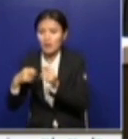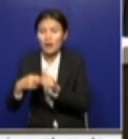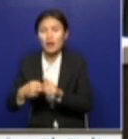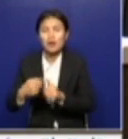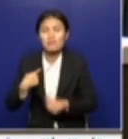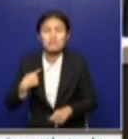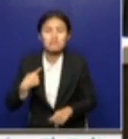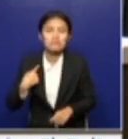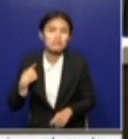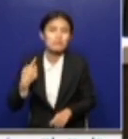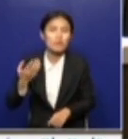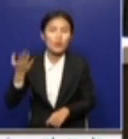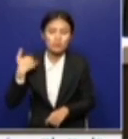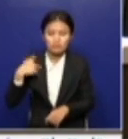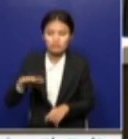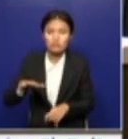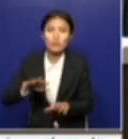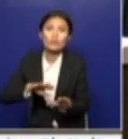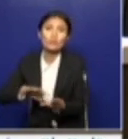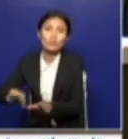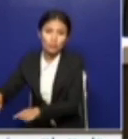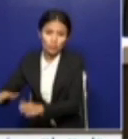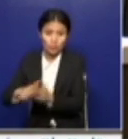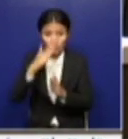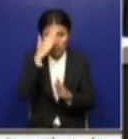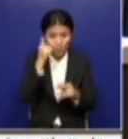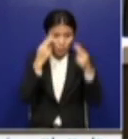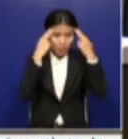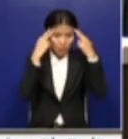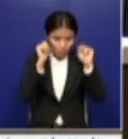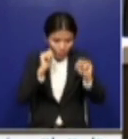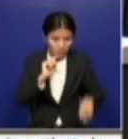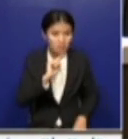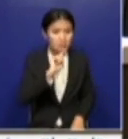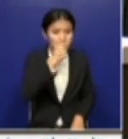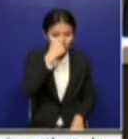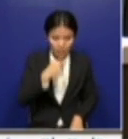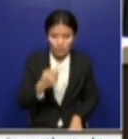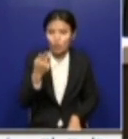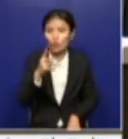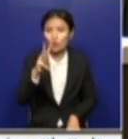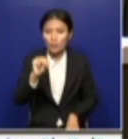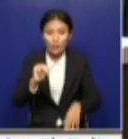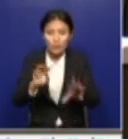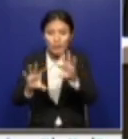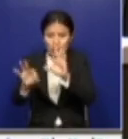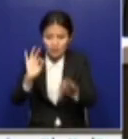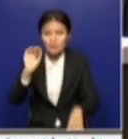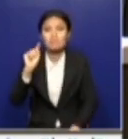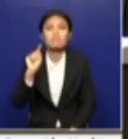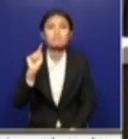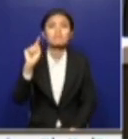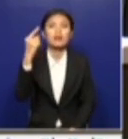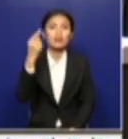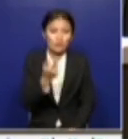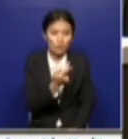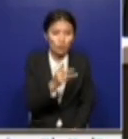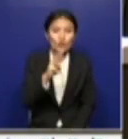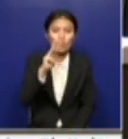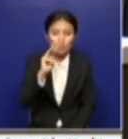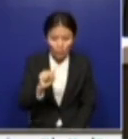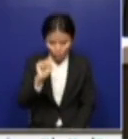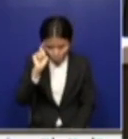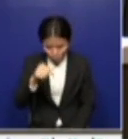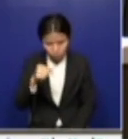นายกท่านใหม่ต้องไปแต่งตั้งคำตีชุดใหม่ค่ะนำติชุดใหม่ต้องไปทำนโยบาย